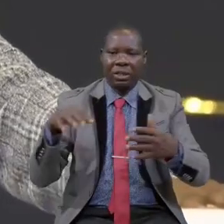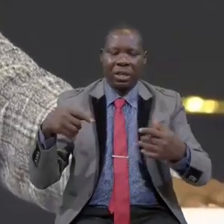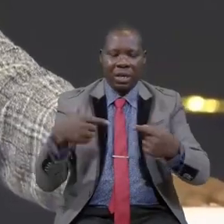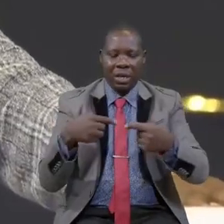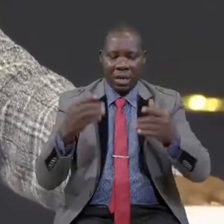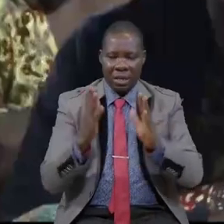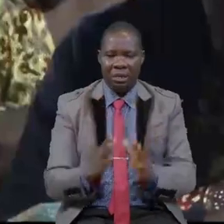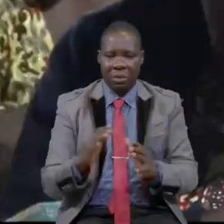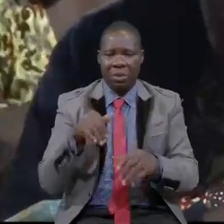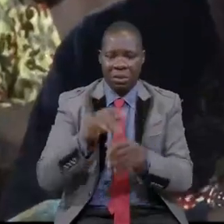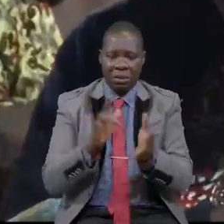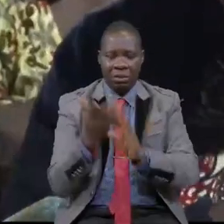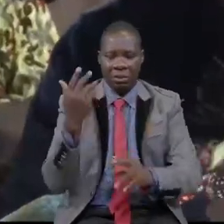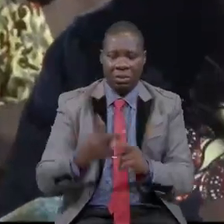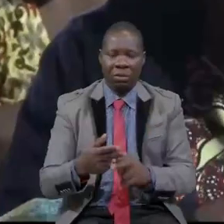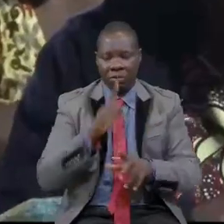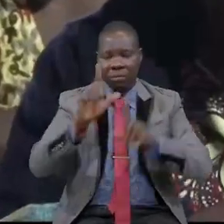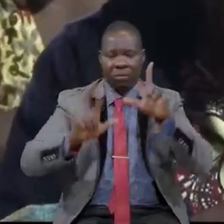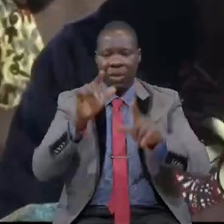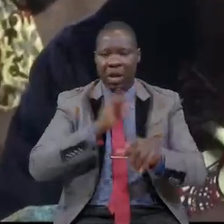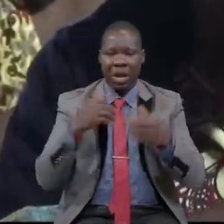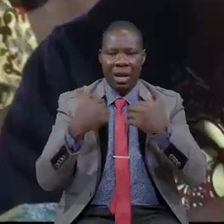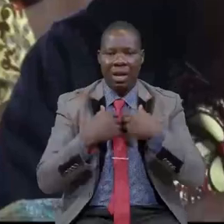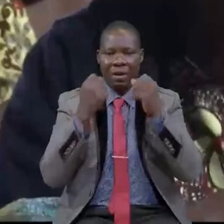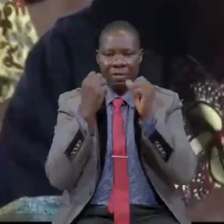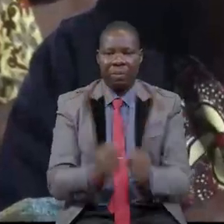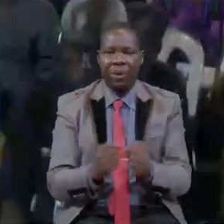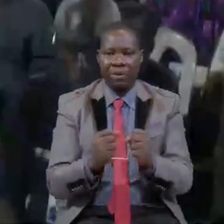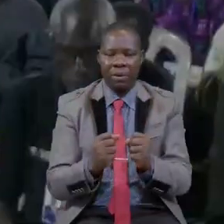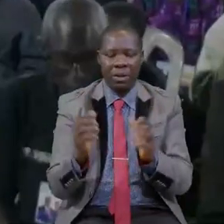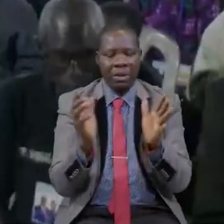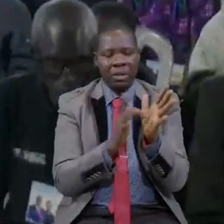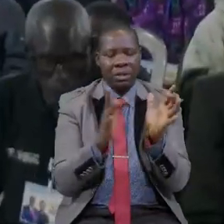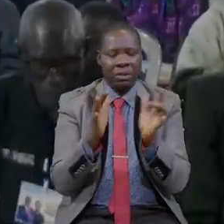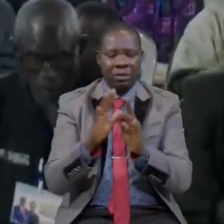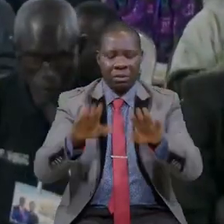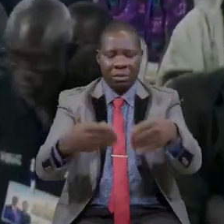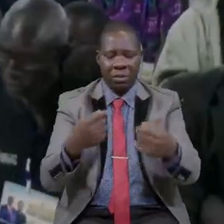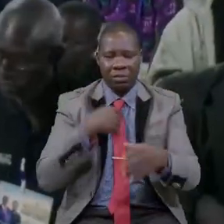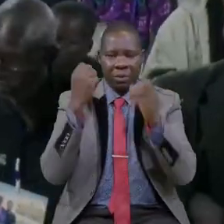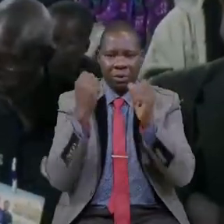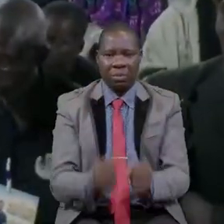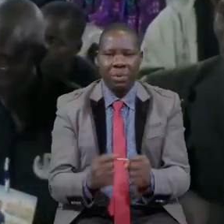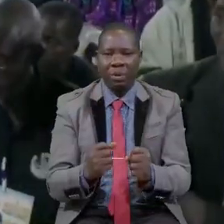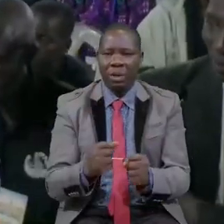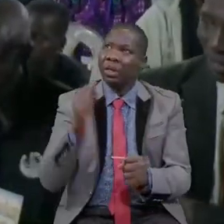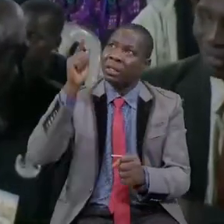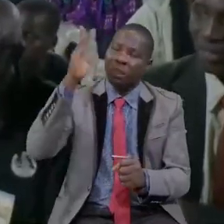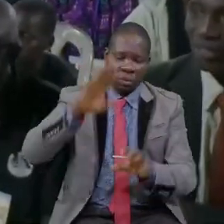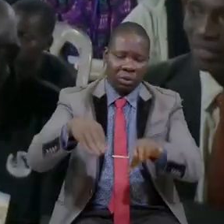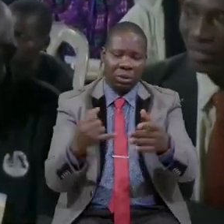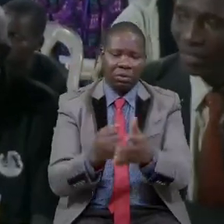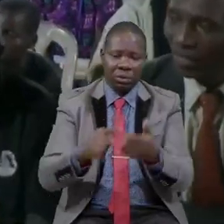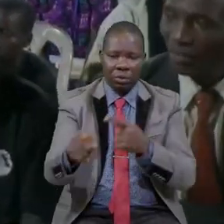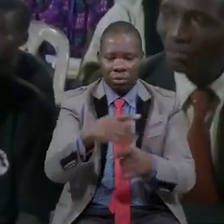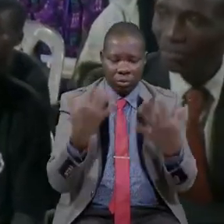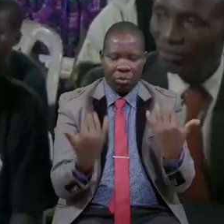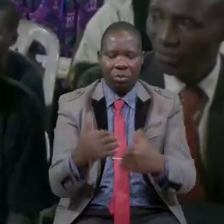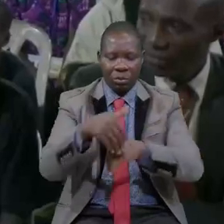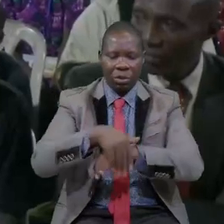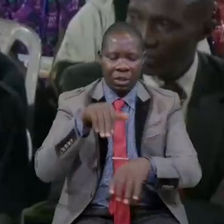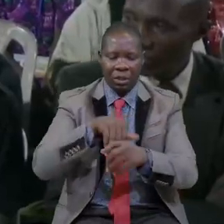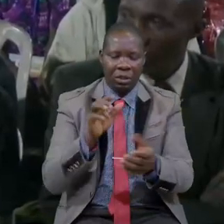J'ai le pouvoir. Jésus m'a donné le pouvoir. Et il te donnera ça ce soir.